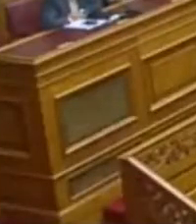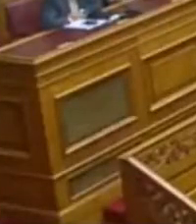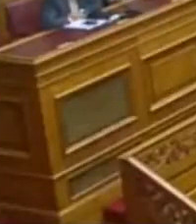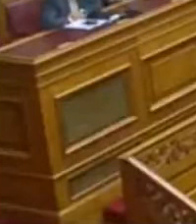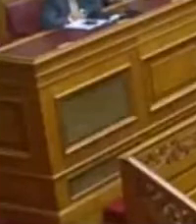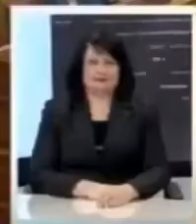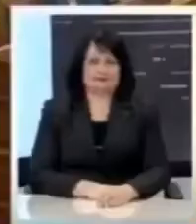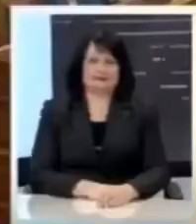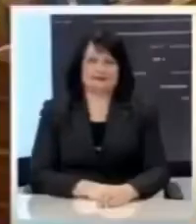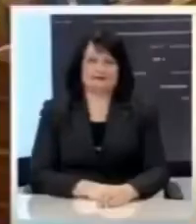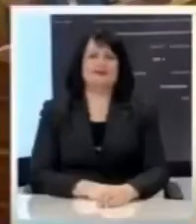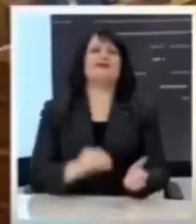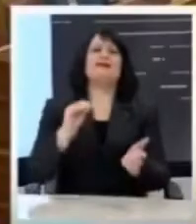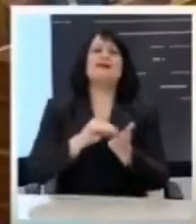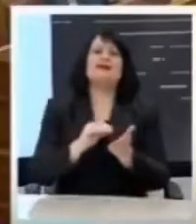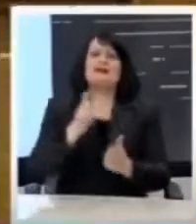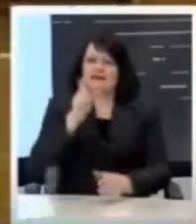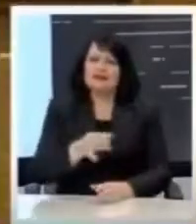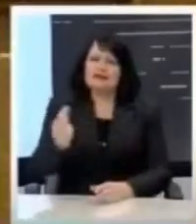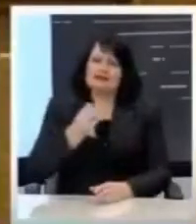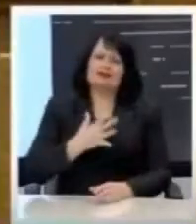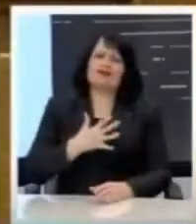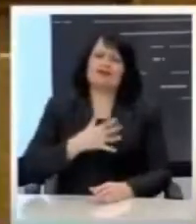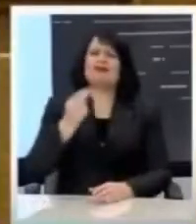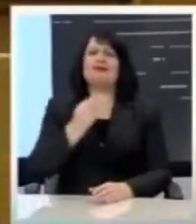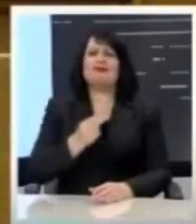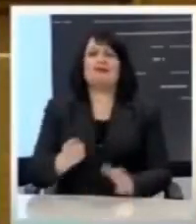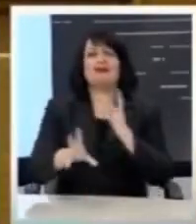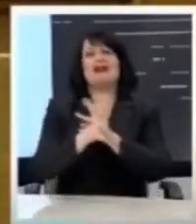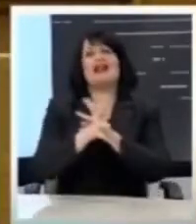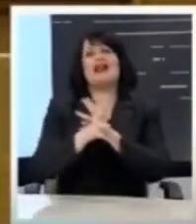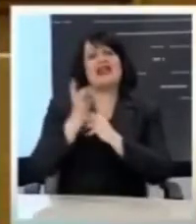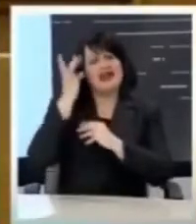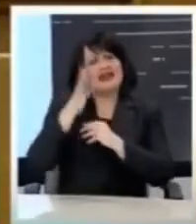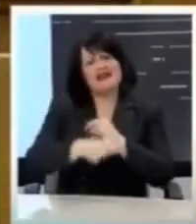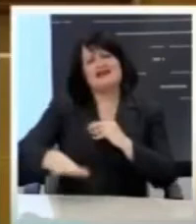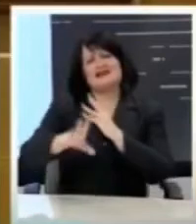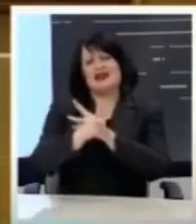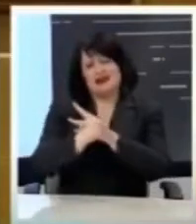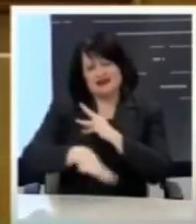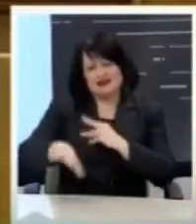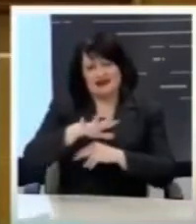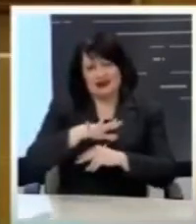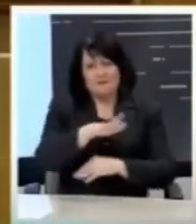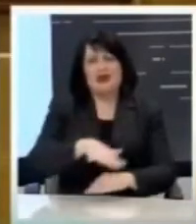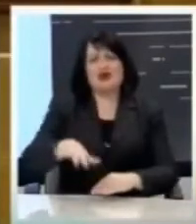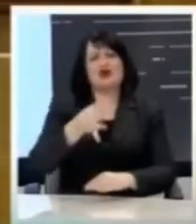Και τέλος, το αγαπημένο σας θέμα, τα εξάρχεια. Για μια περιοχή